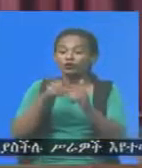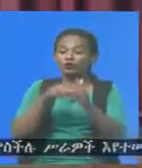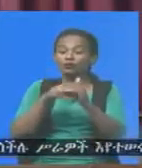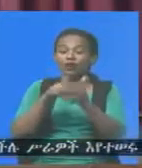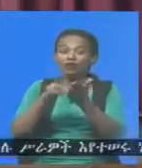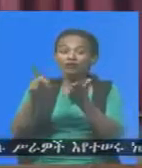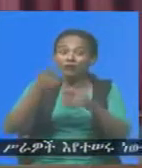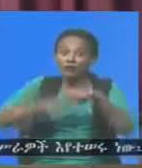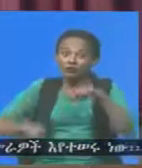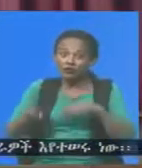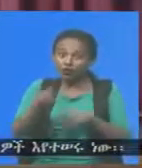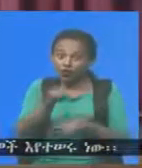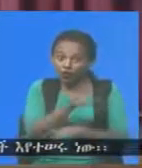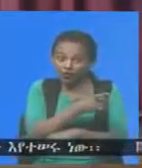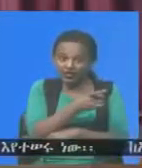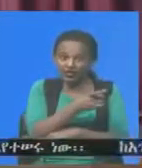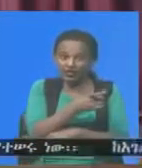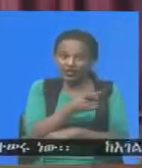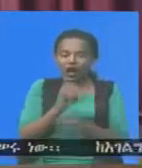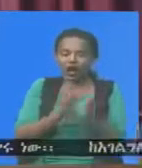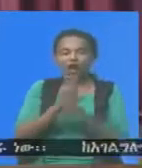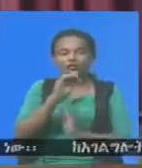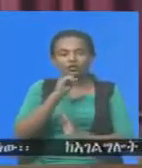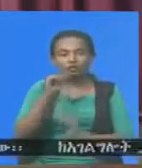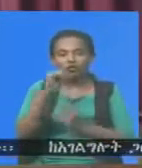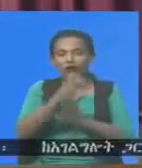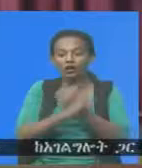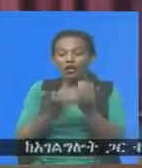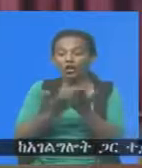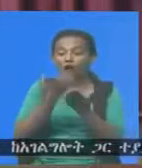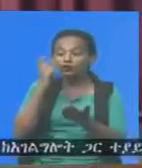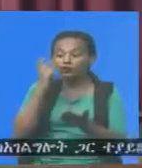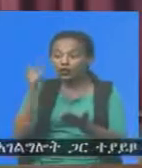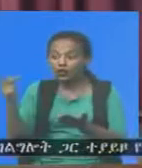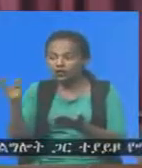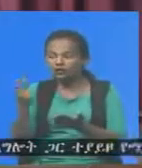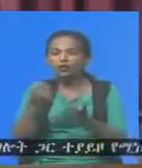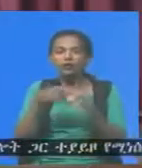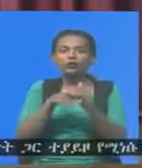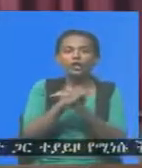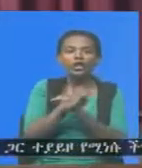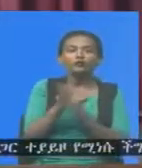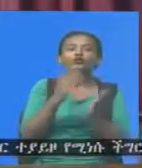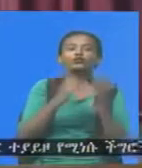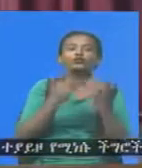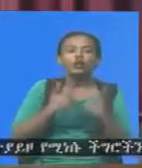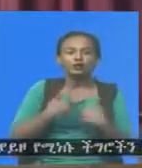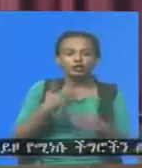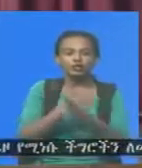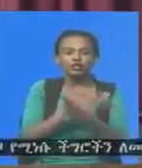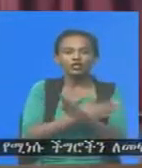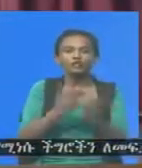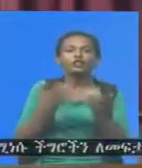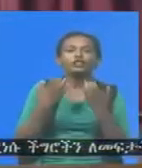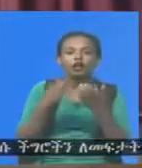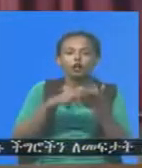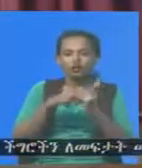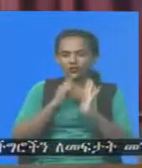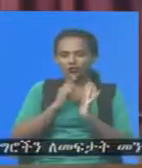አያድግም። በአገራዊ ሀብት ውስጥ ይታያል። በገቢ ላይ ደግሞ የራስ ችግር አለበት። ማሻሻያ ይፈልጋል ሴክተሩ ማለት